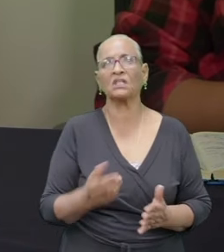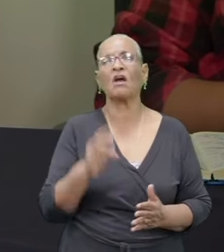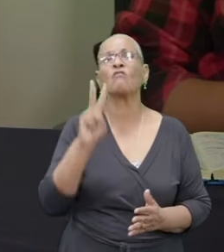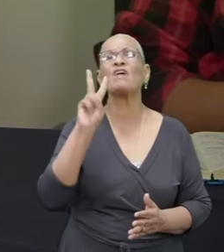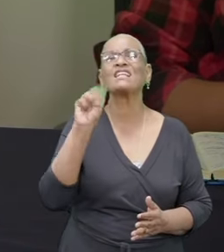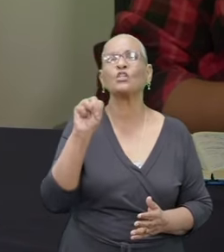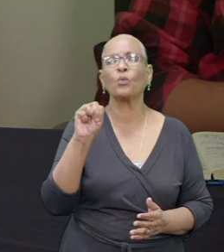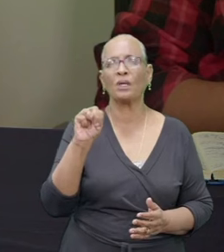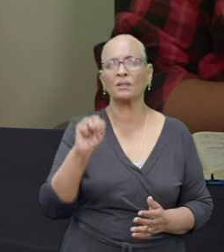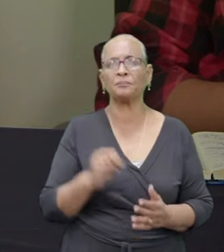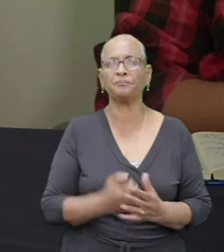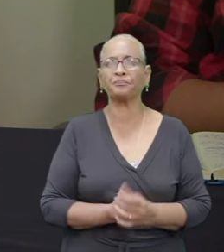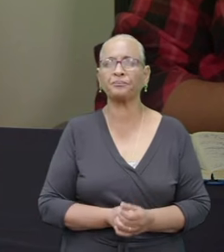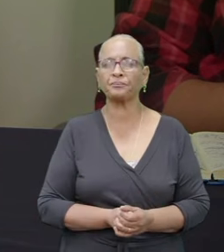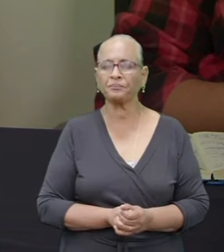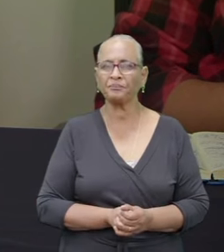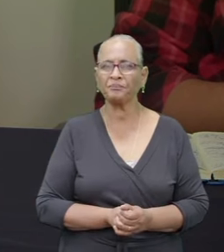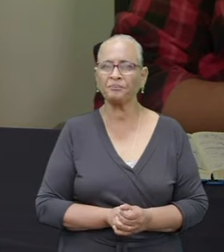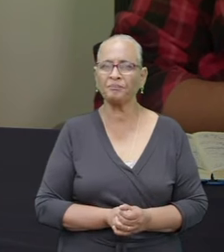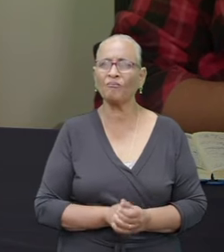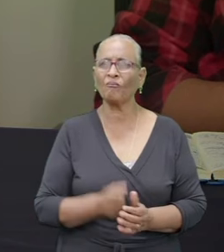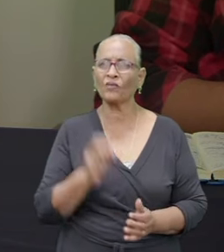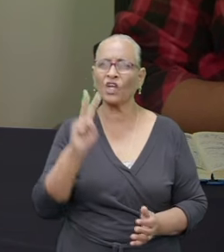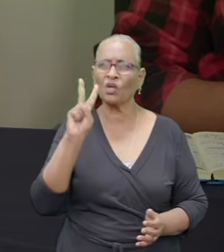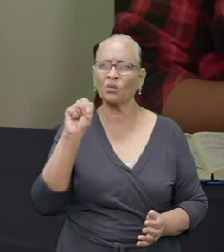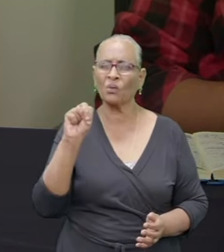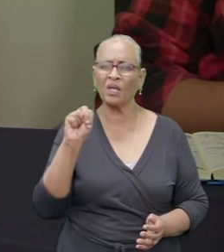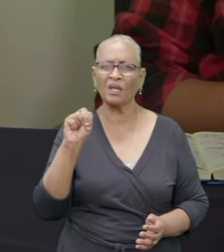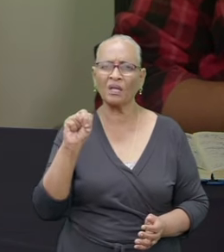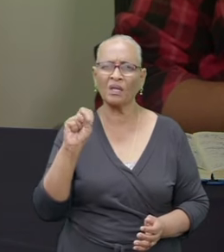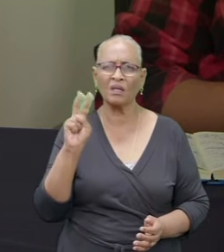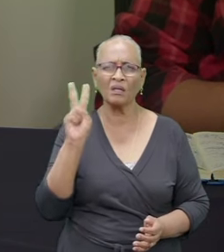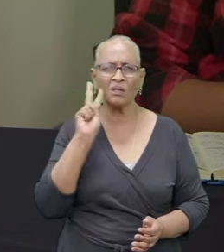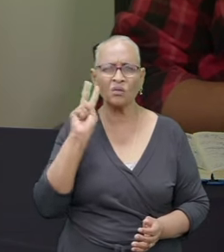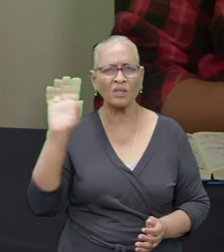250 naar 1000 US dollar opgetrokken. Natuurlijk begrijpen we